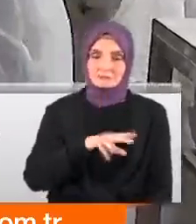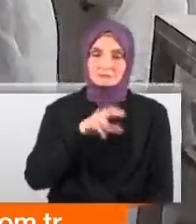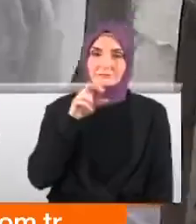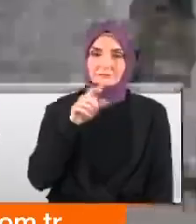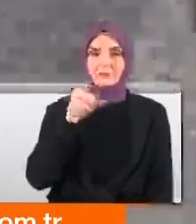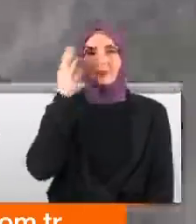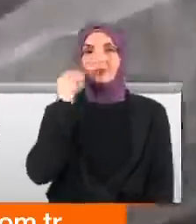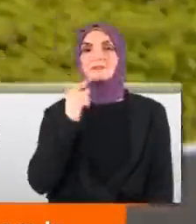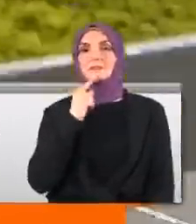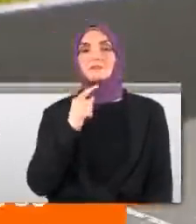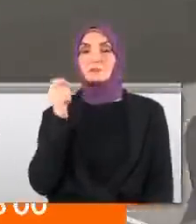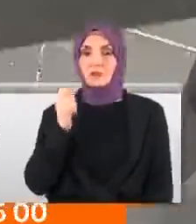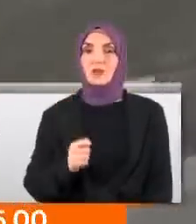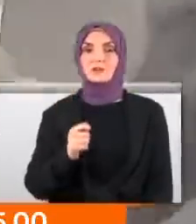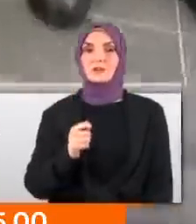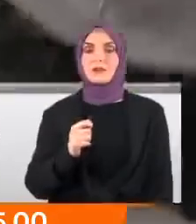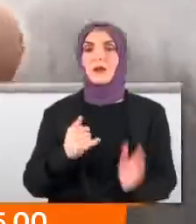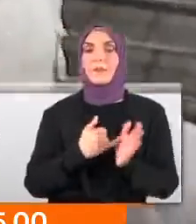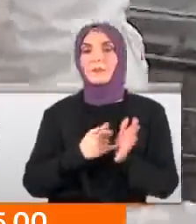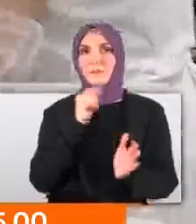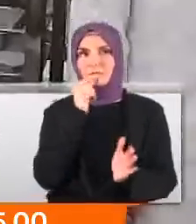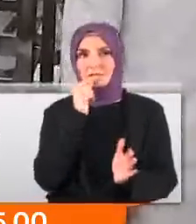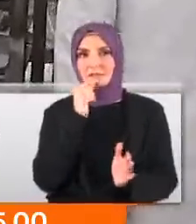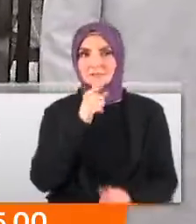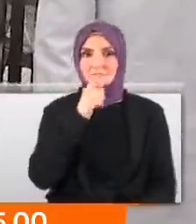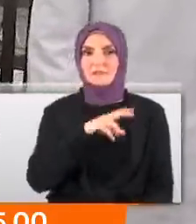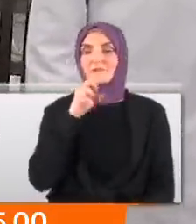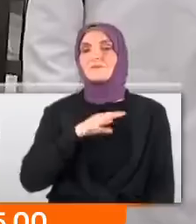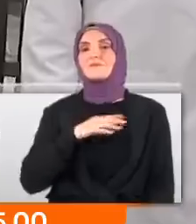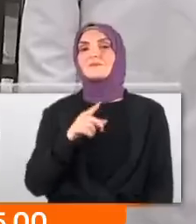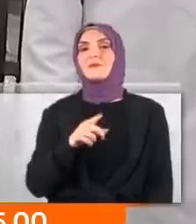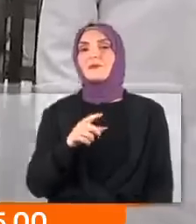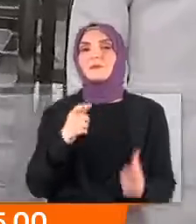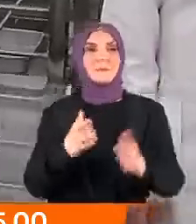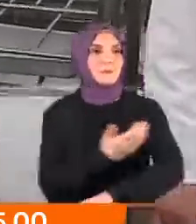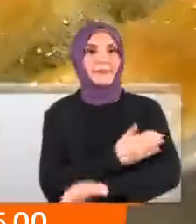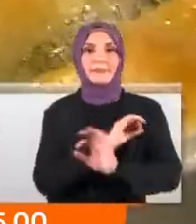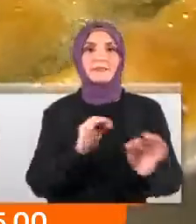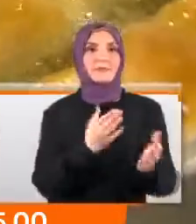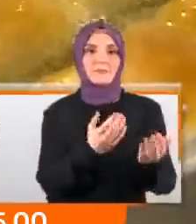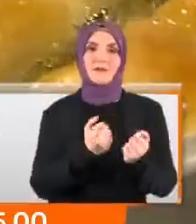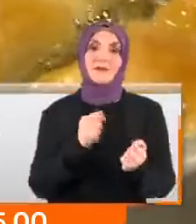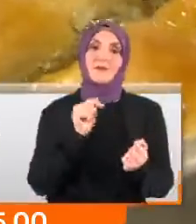Gerçekten Antep fıstığı kokuyor. Yöresinde mevsimde alınmış fıstık. Hem kaliteli olacak hem bol olacak.